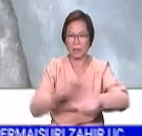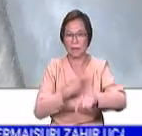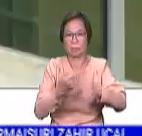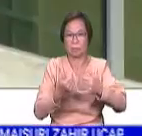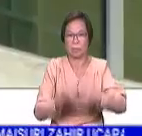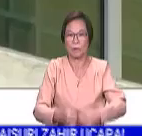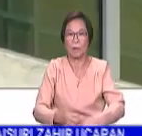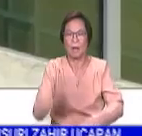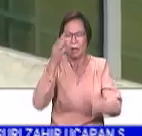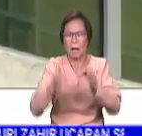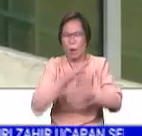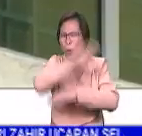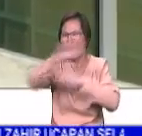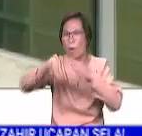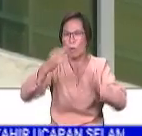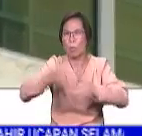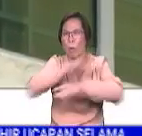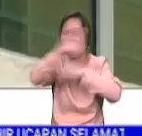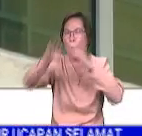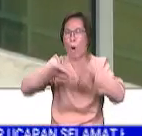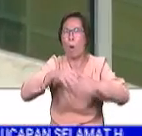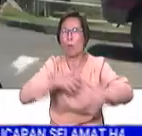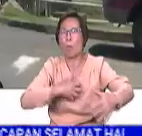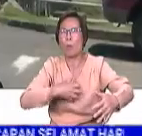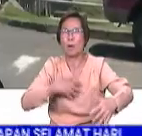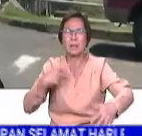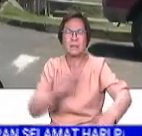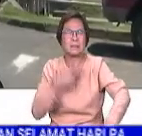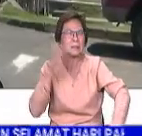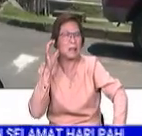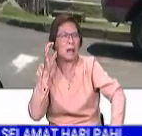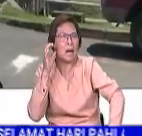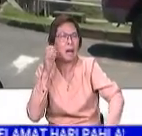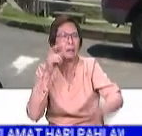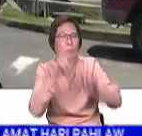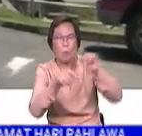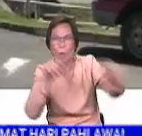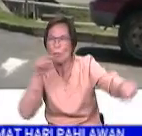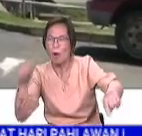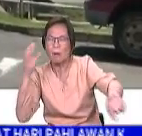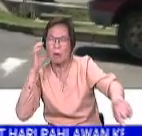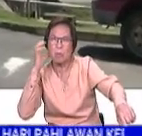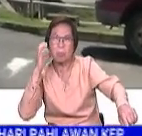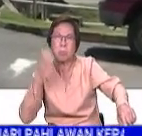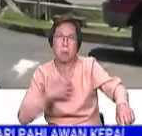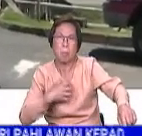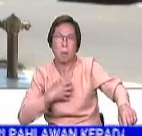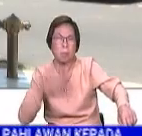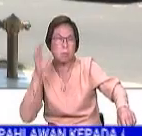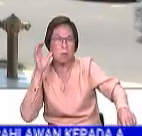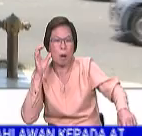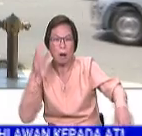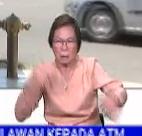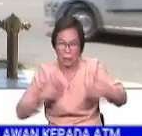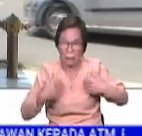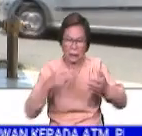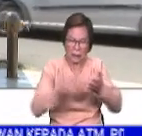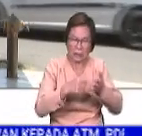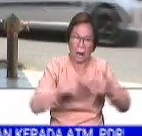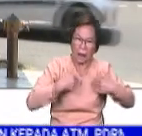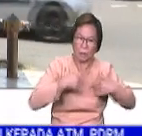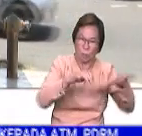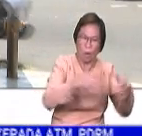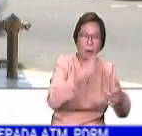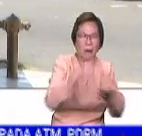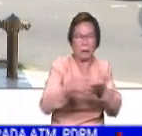kuranglah menerus sih kalau semua komplain kita dengar dari semua pihak ke kedai itu kadang-kadang ada yang terlaksana ada yang